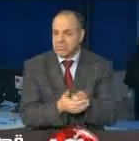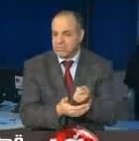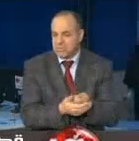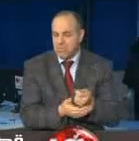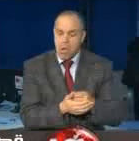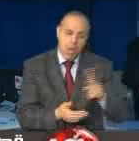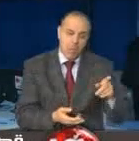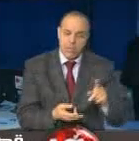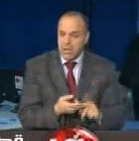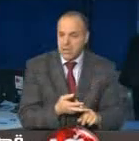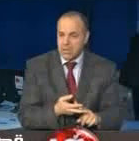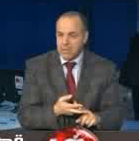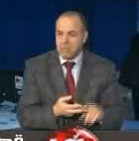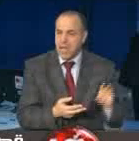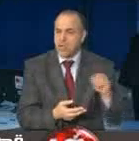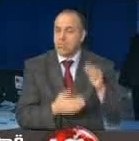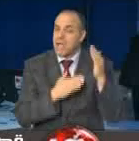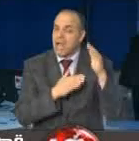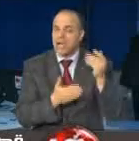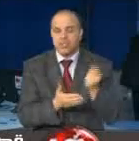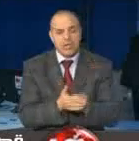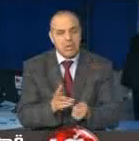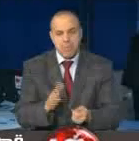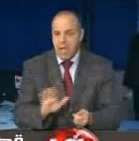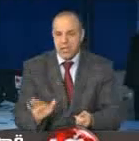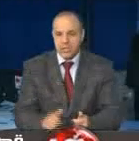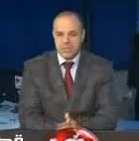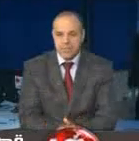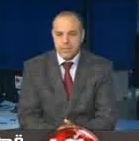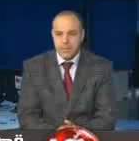بهذه المواد من الأسواق الخارجية.